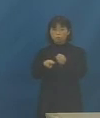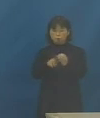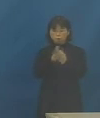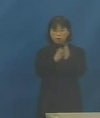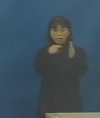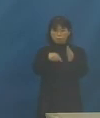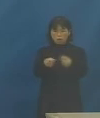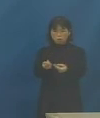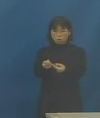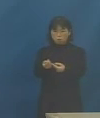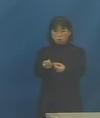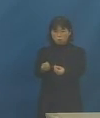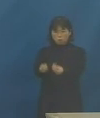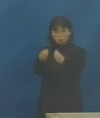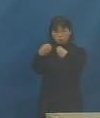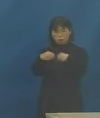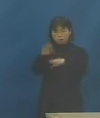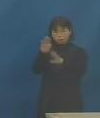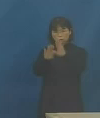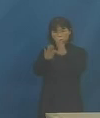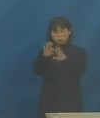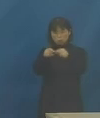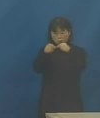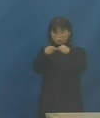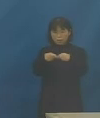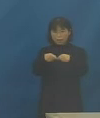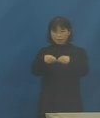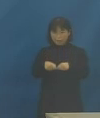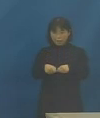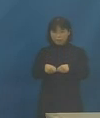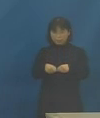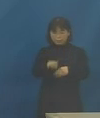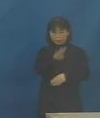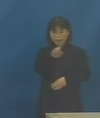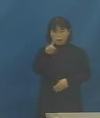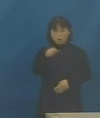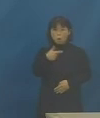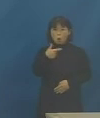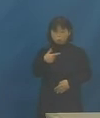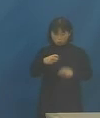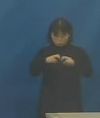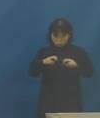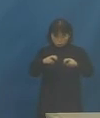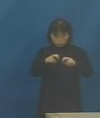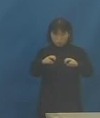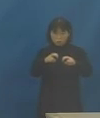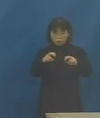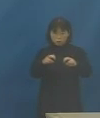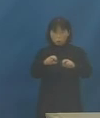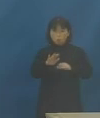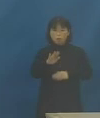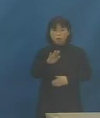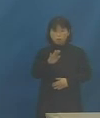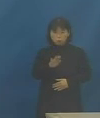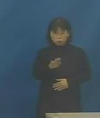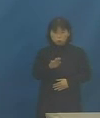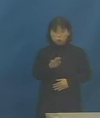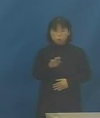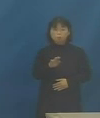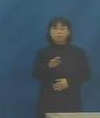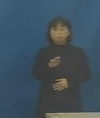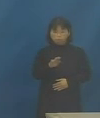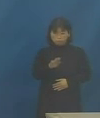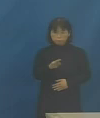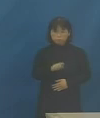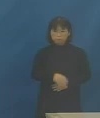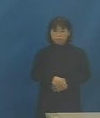ましてええまあの制裁にあの下のん分析をやってますでその下のん分析であの今まで入って